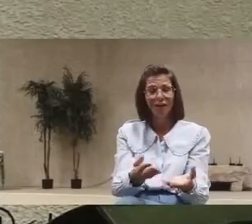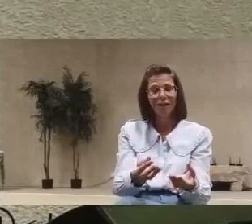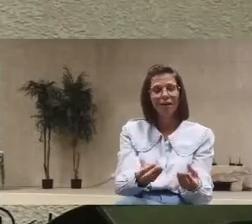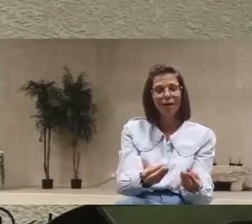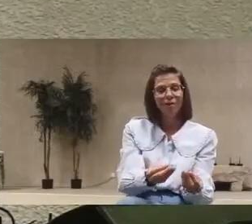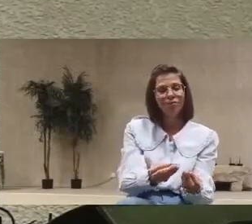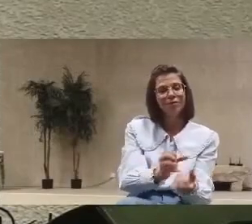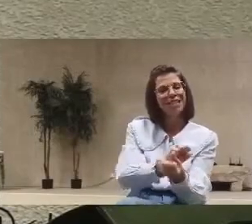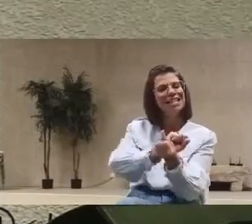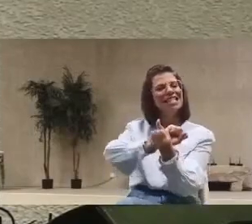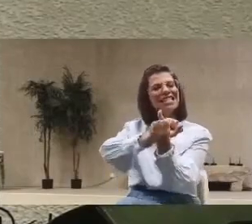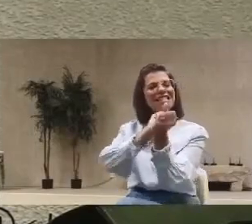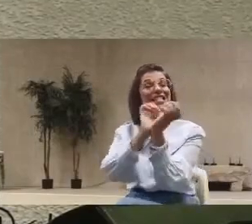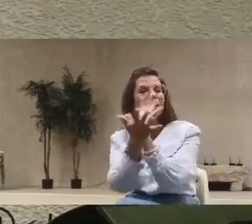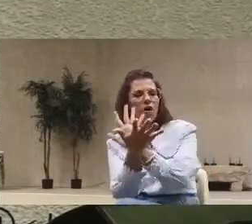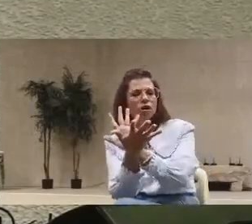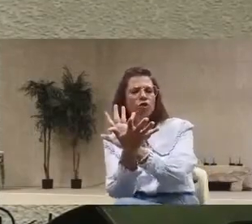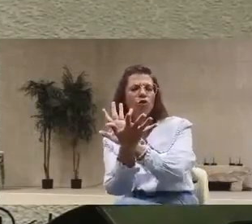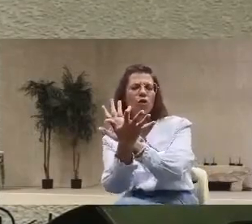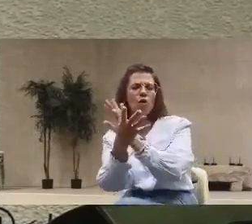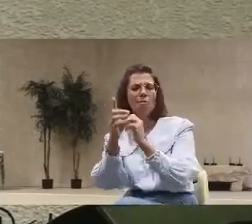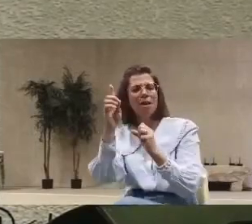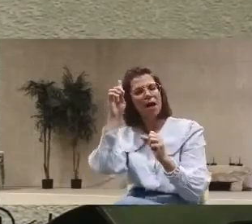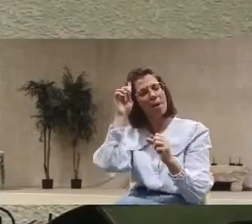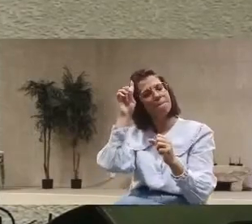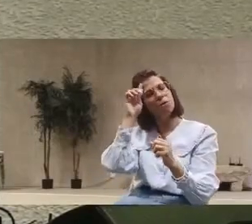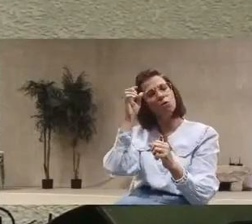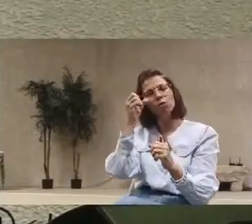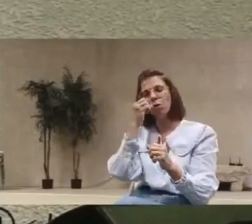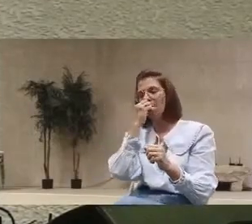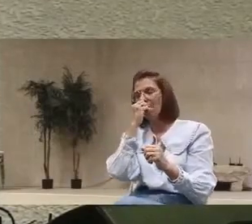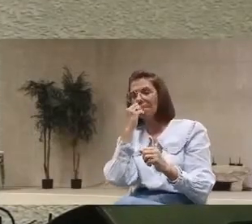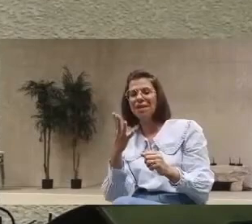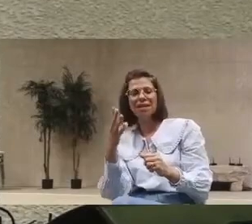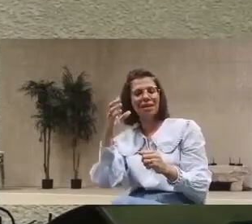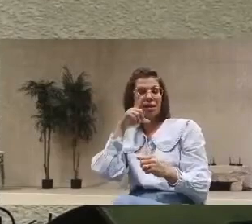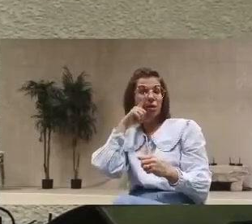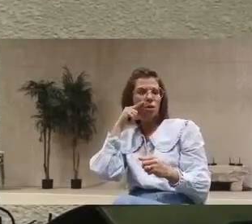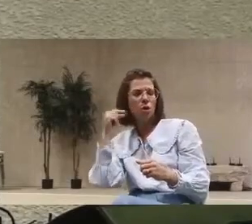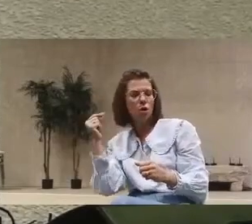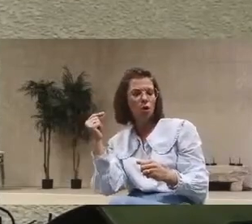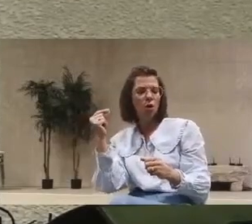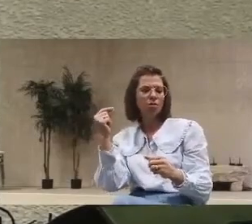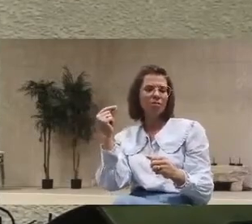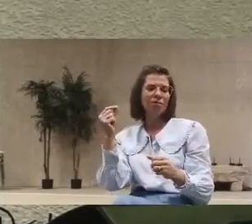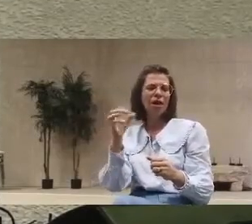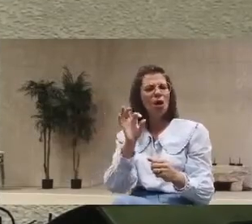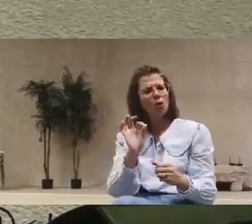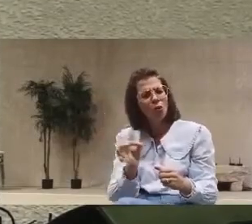Quand Jésus règnera sur cette terre, ça sera la paix.